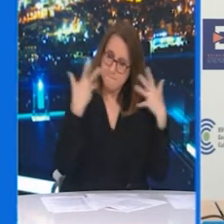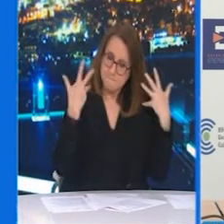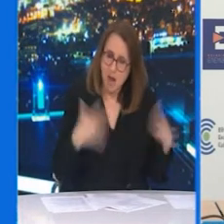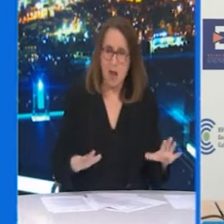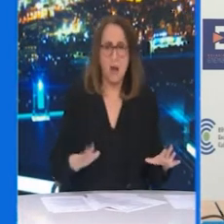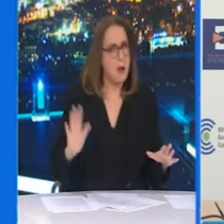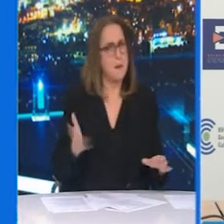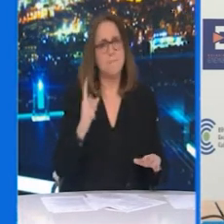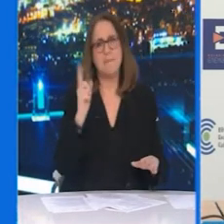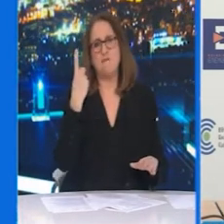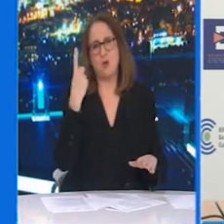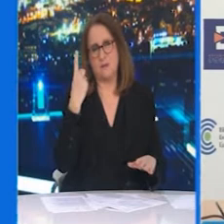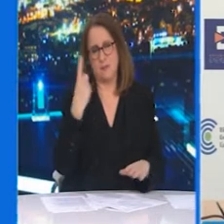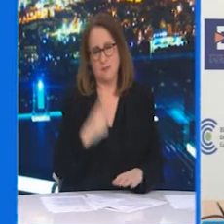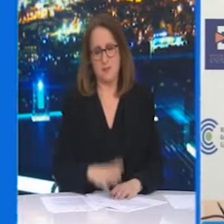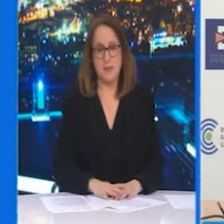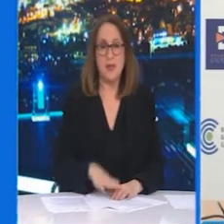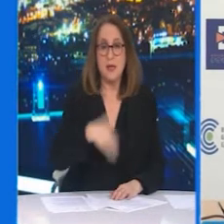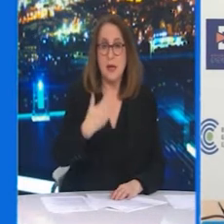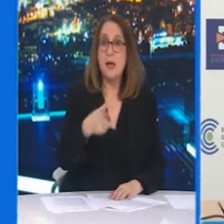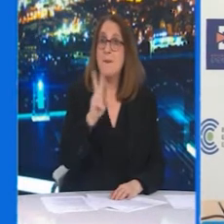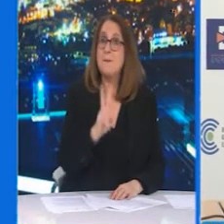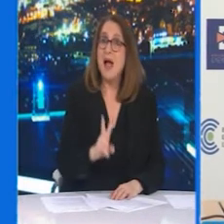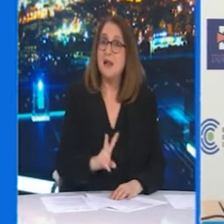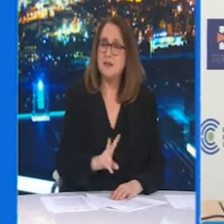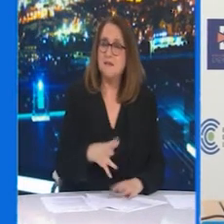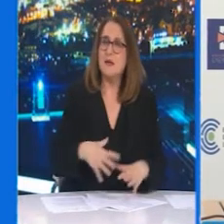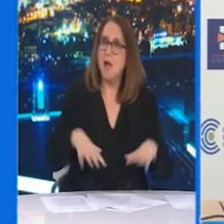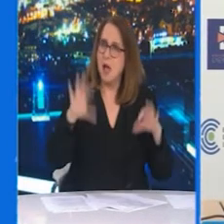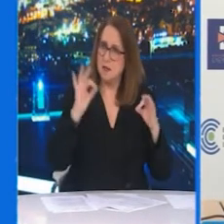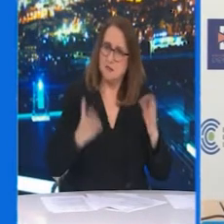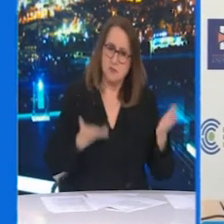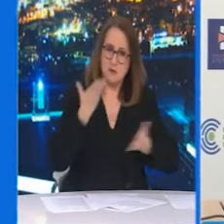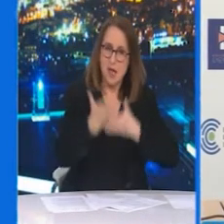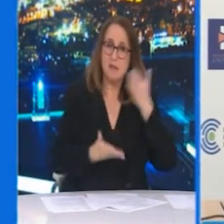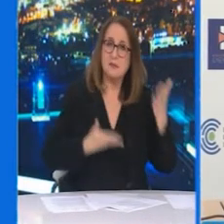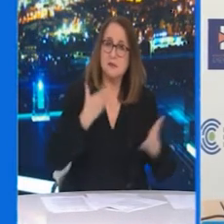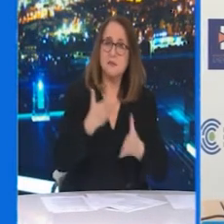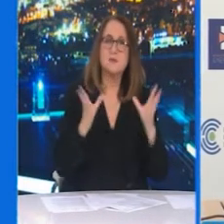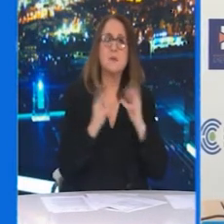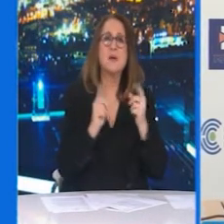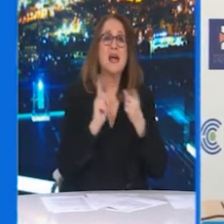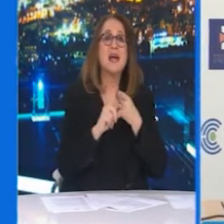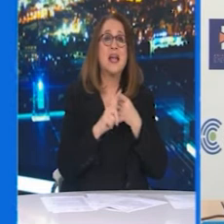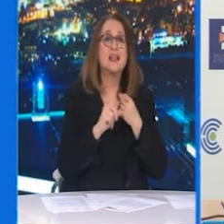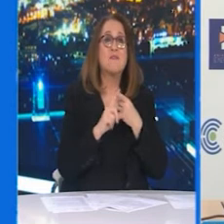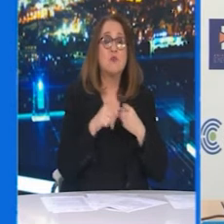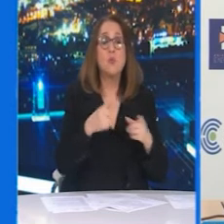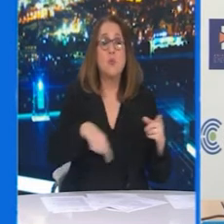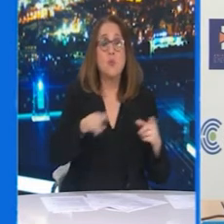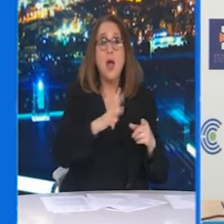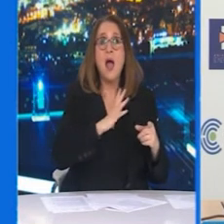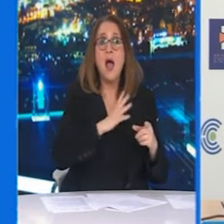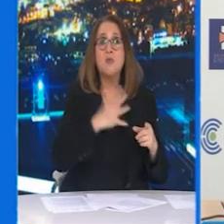την Παρασκευή έχει ανοίξει πλατφόρμα για τα ραντεβού, έτσι ώστε να μπορούν να κλείνουν ραντεβού τα άτομα με υποκείμενα